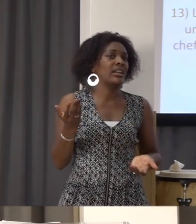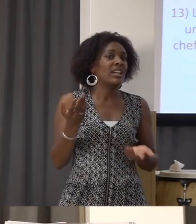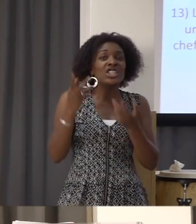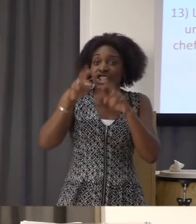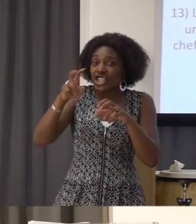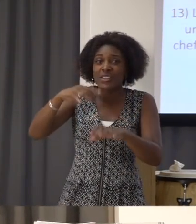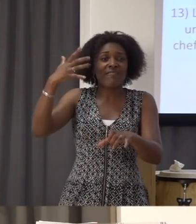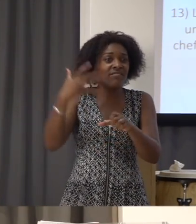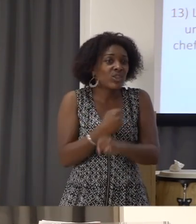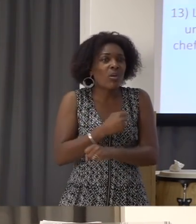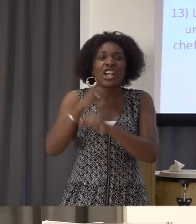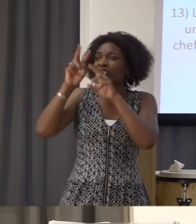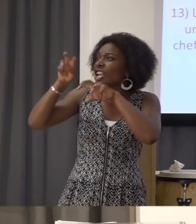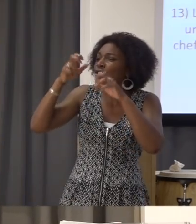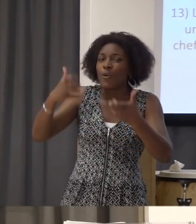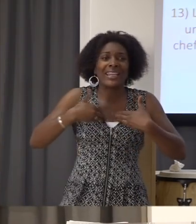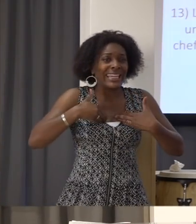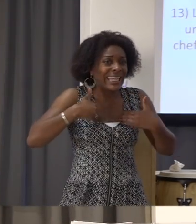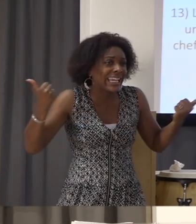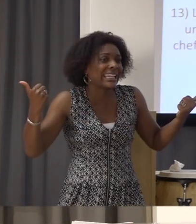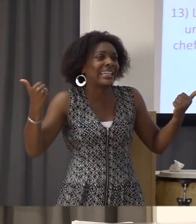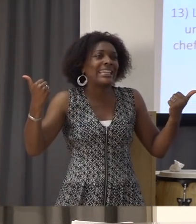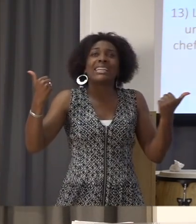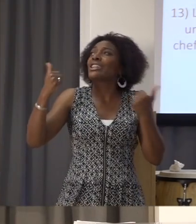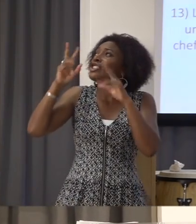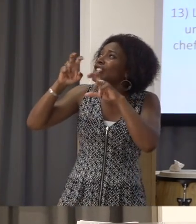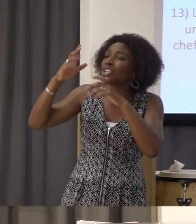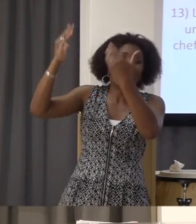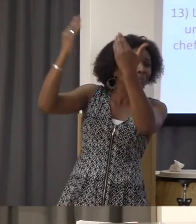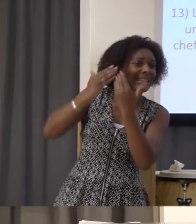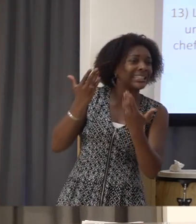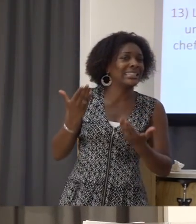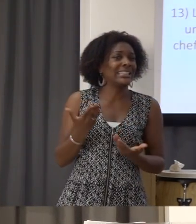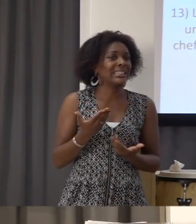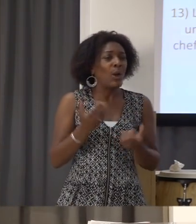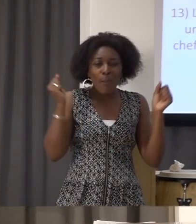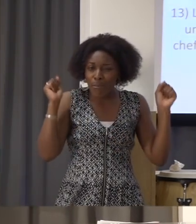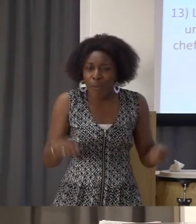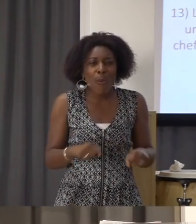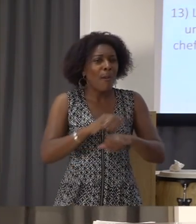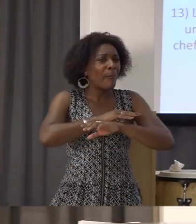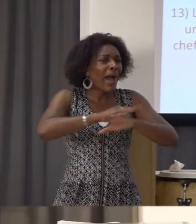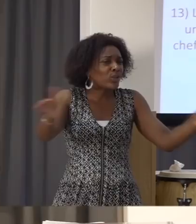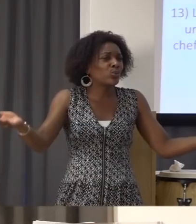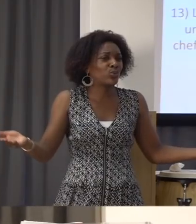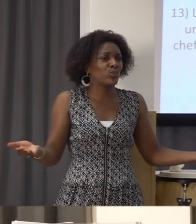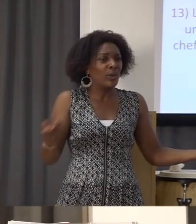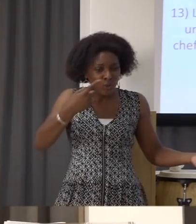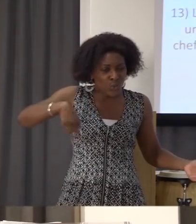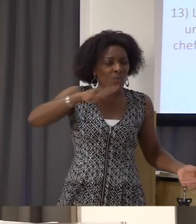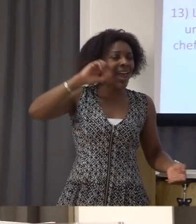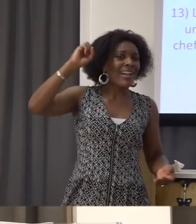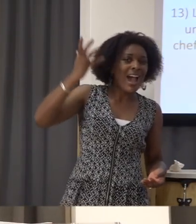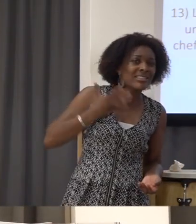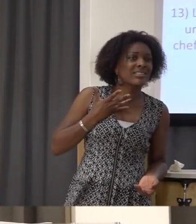victoire, chercher une guérison, alléluia, chercher une bénédiction. Nous avons le privilège